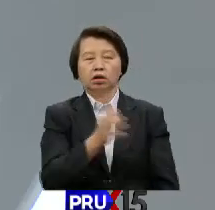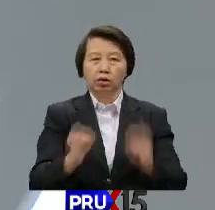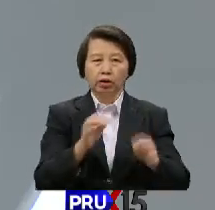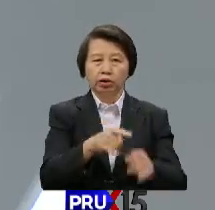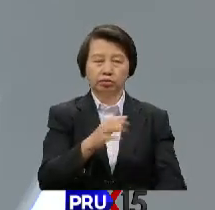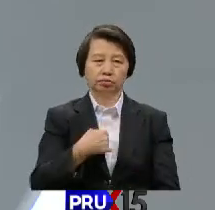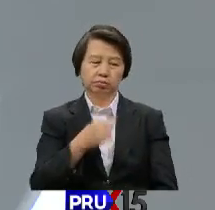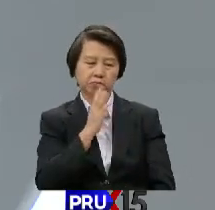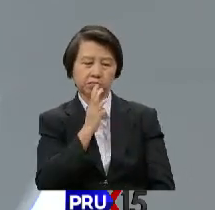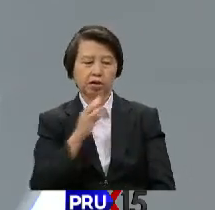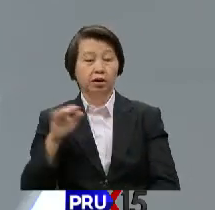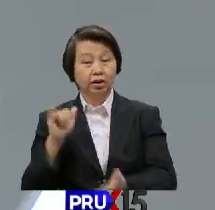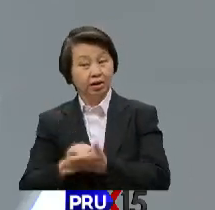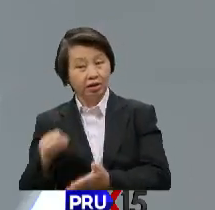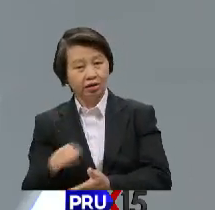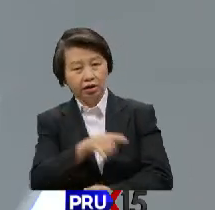walaupun